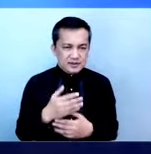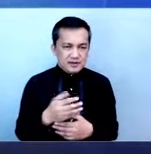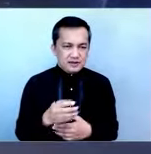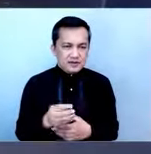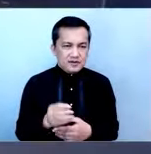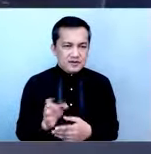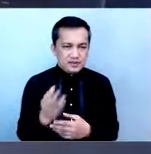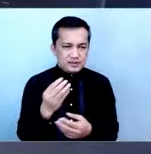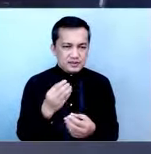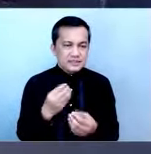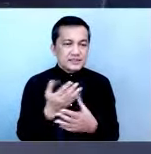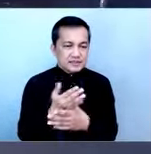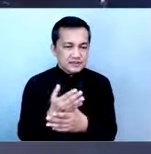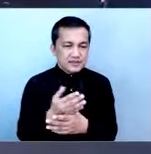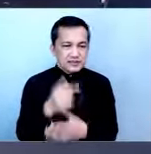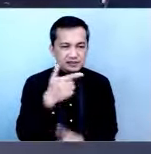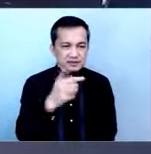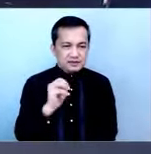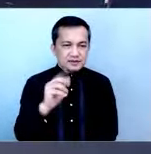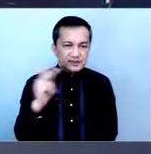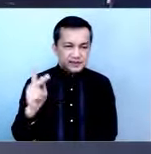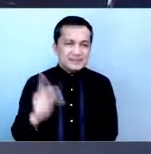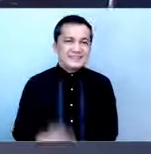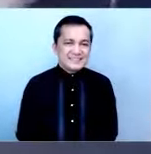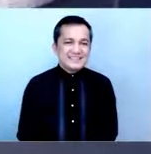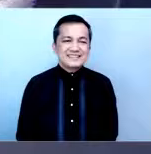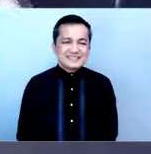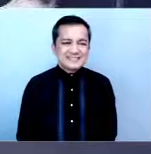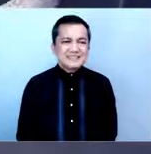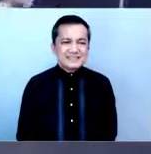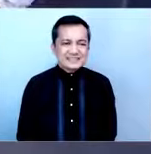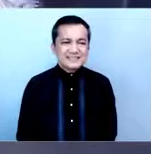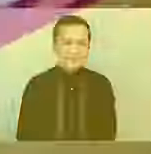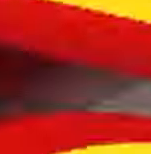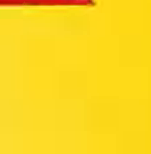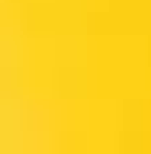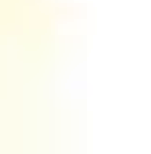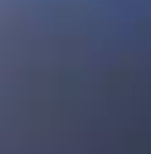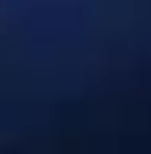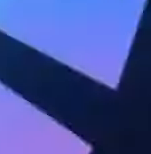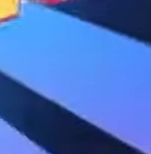at Good Morning Kapatid!